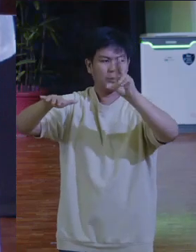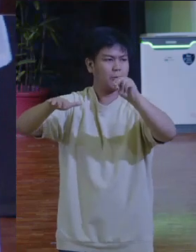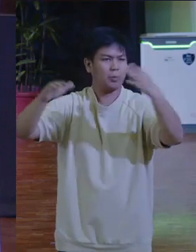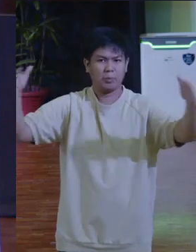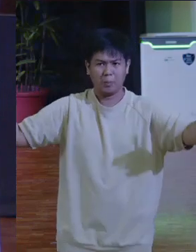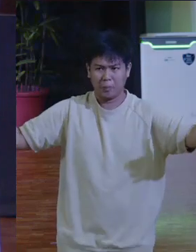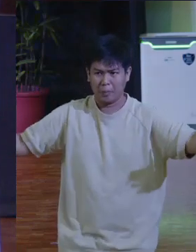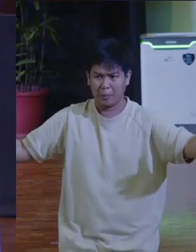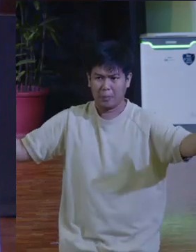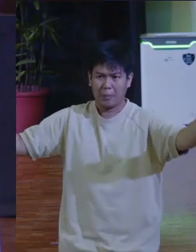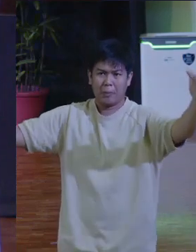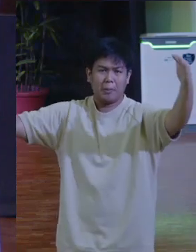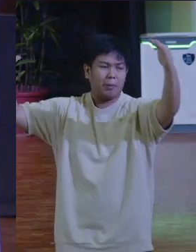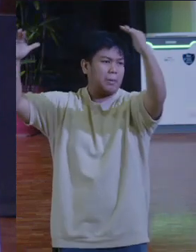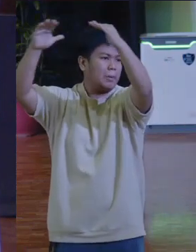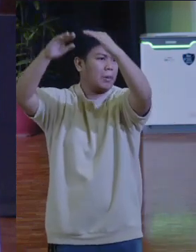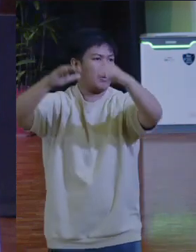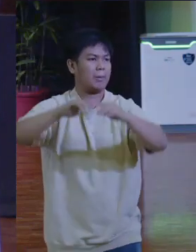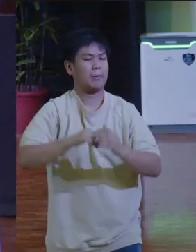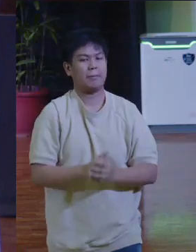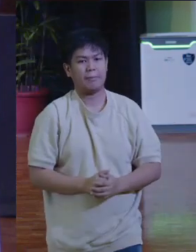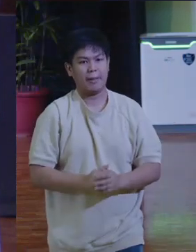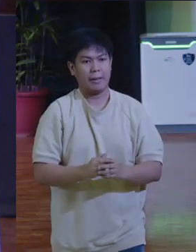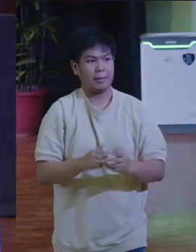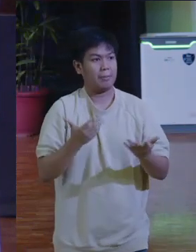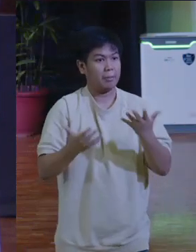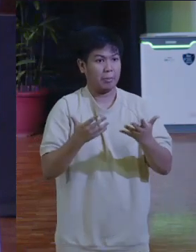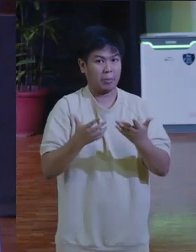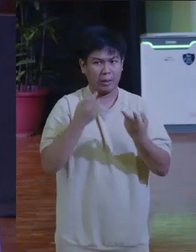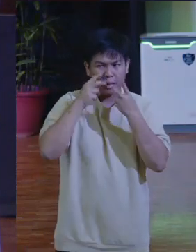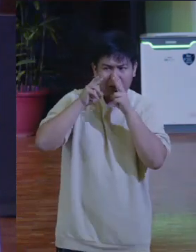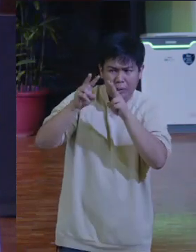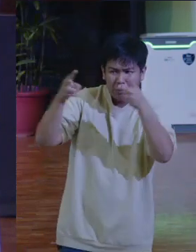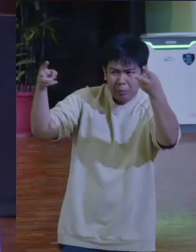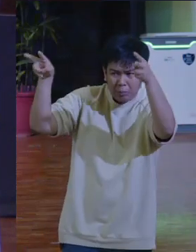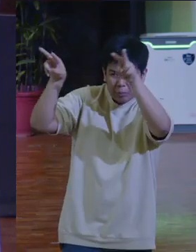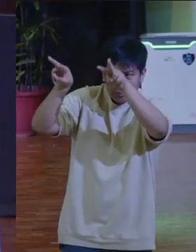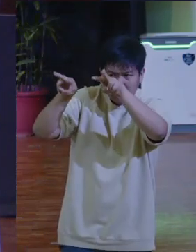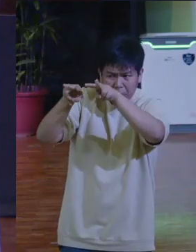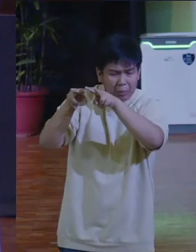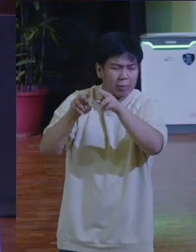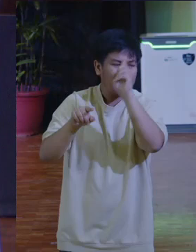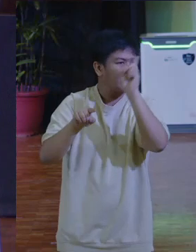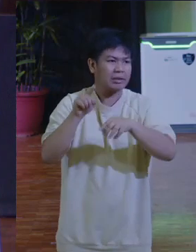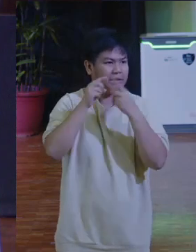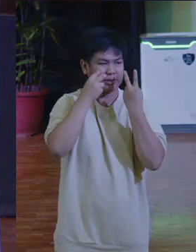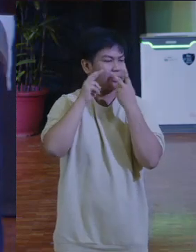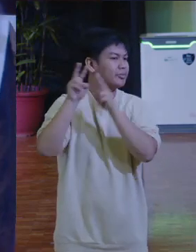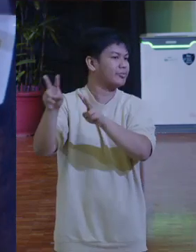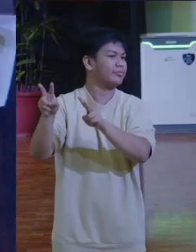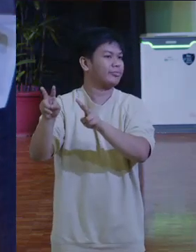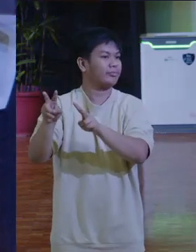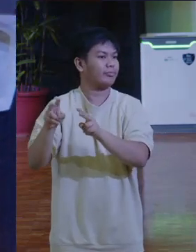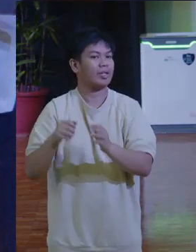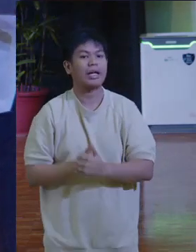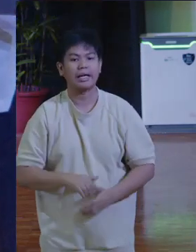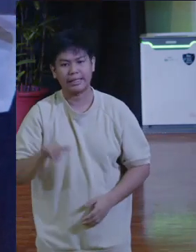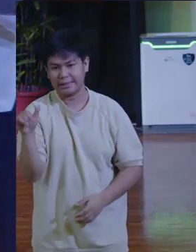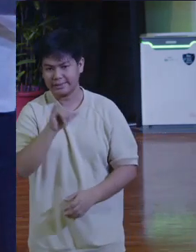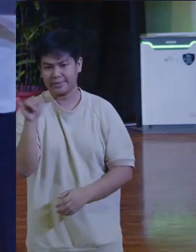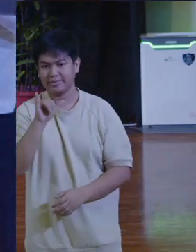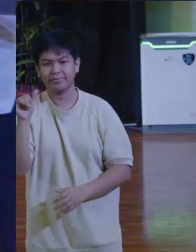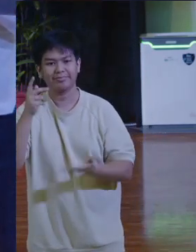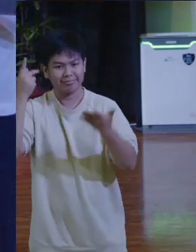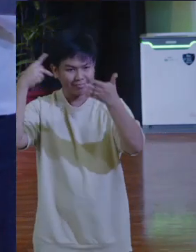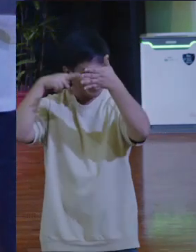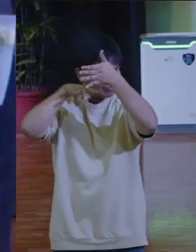yung malawak na valley na nasa gitna ng dalawang bundok. Parang ganun po itong propesiya